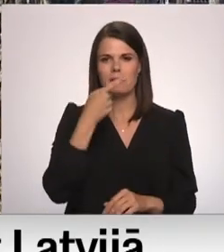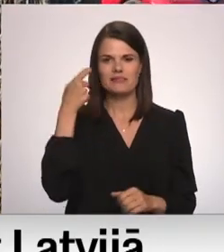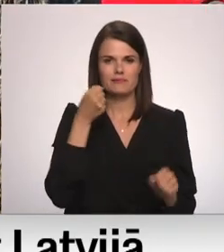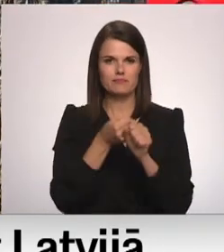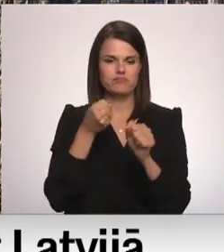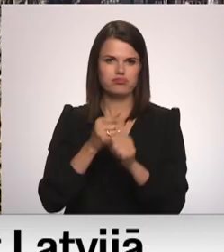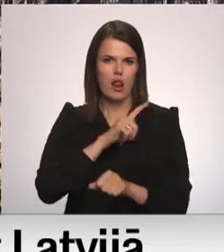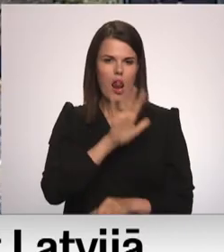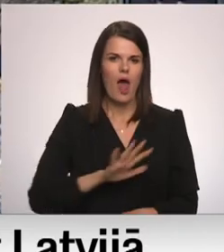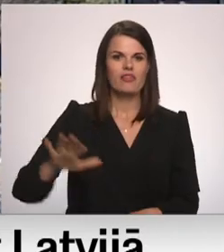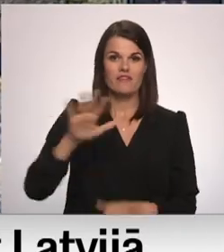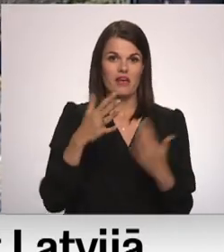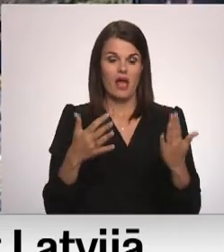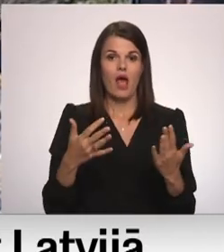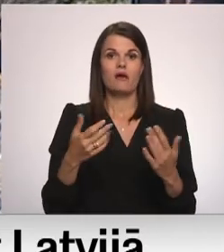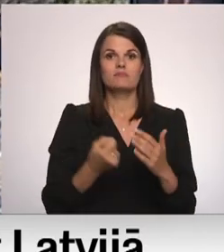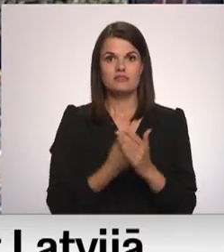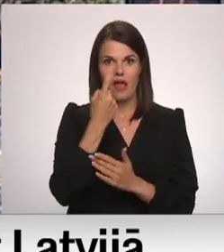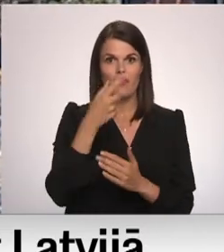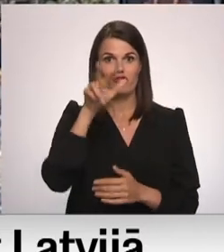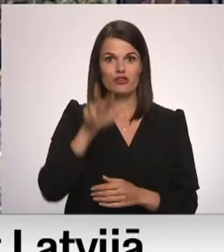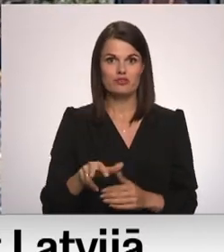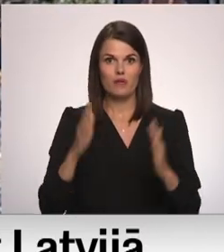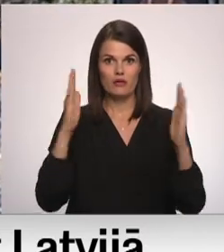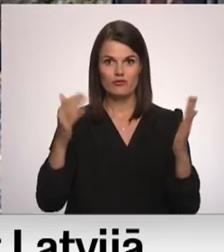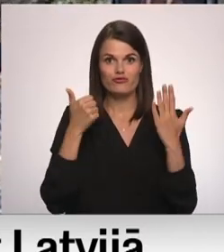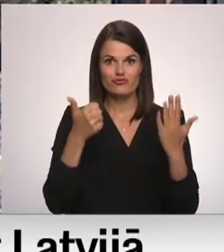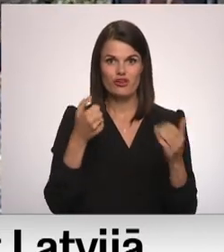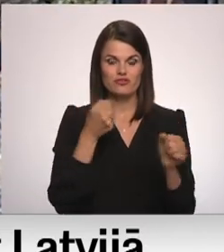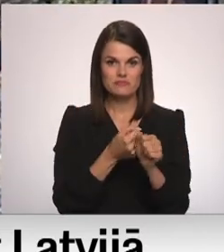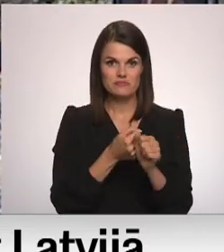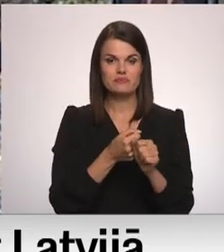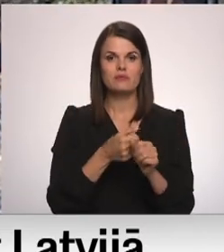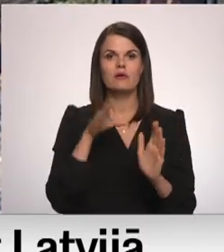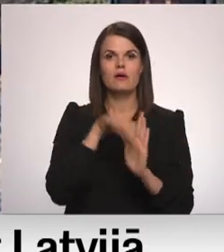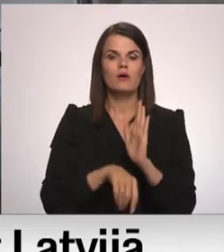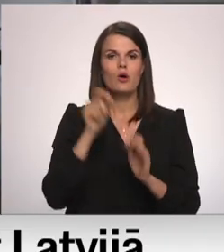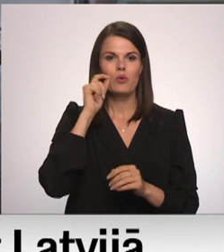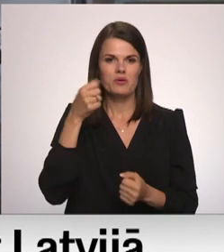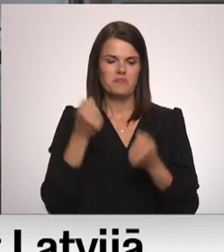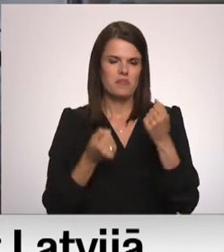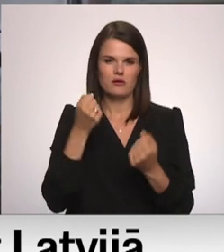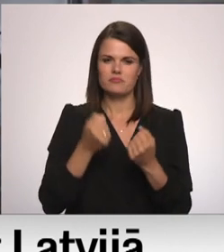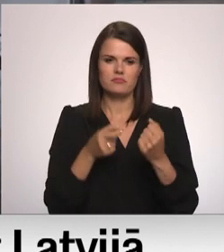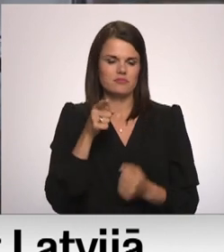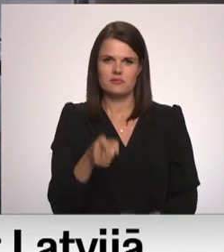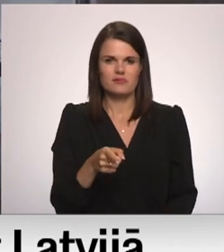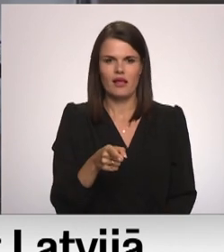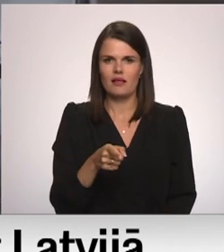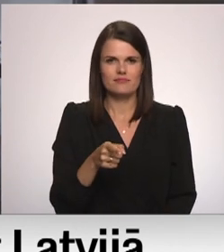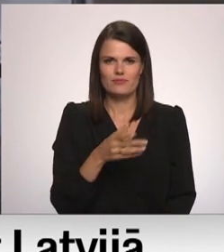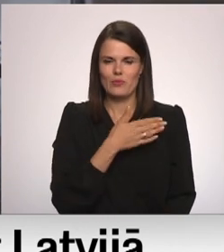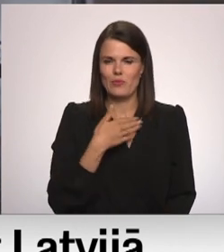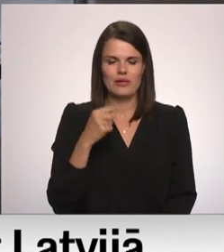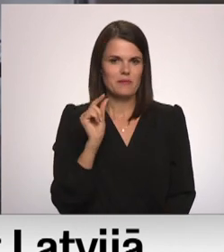uz Latviju, tad, ja mums tur 3 mēnešos ir 6 negadījumi ar iesaistītām Ukraiņu automašīnām, tad daudz